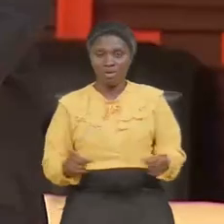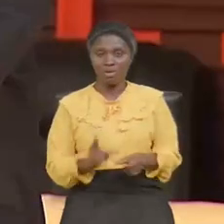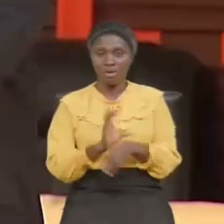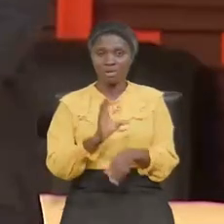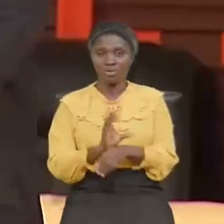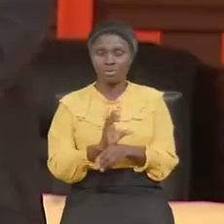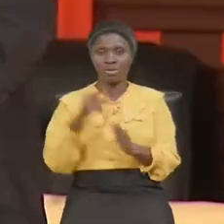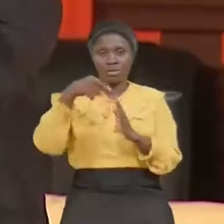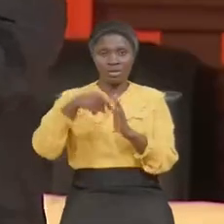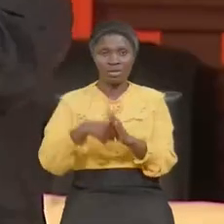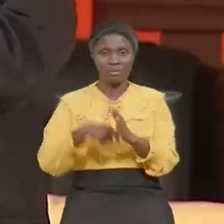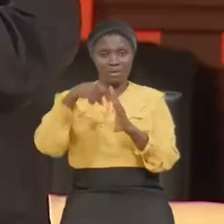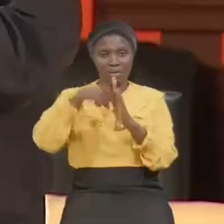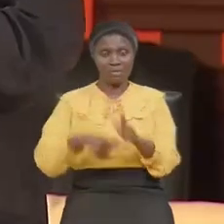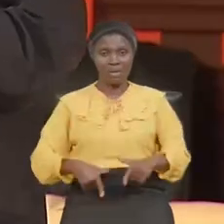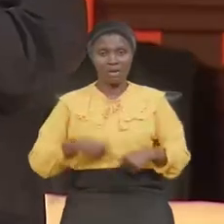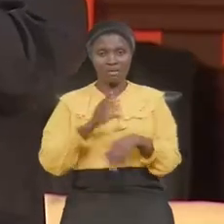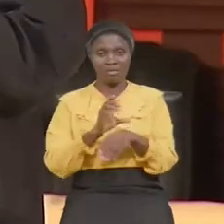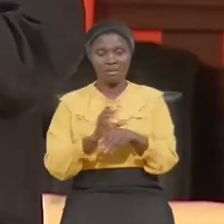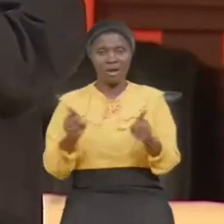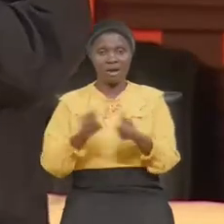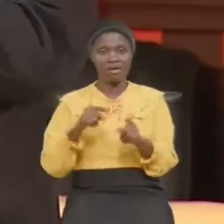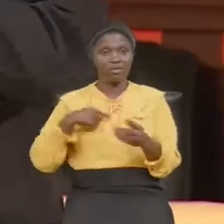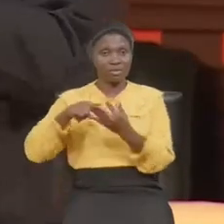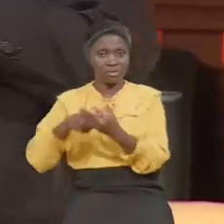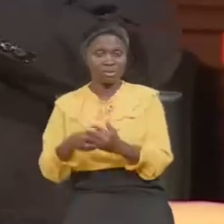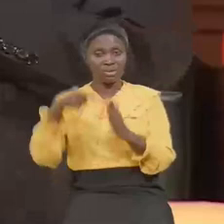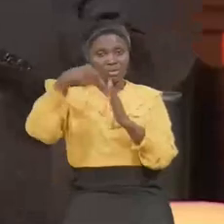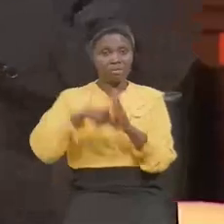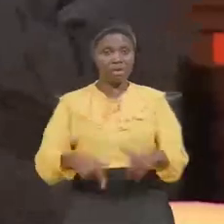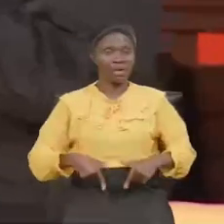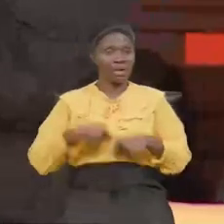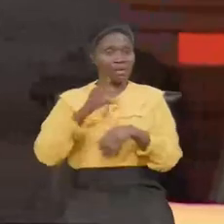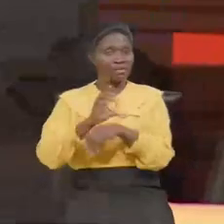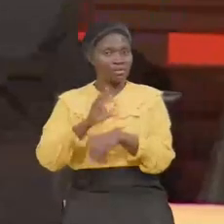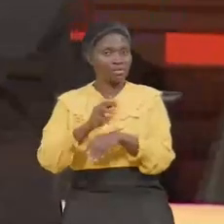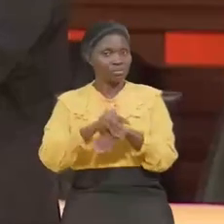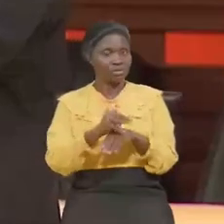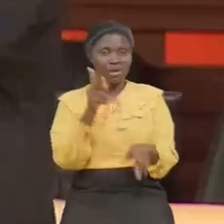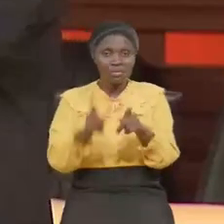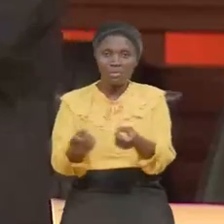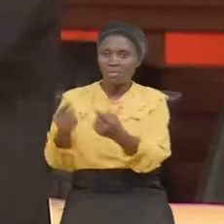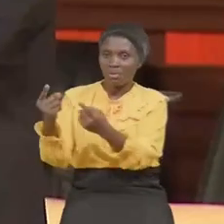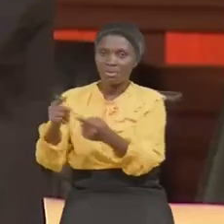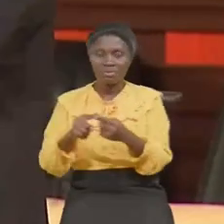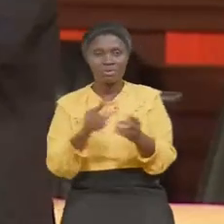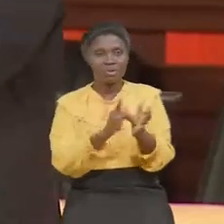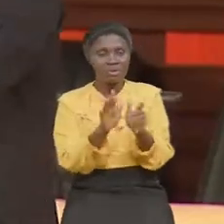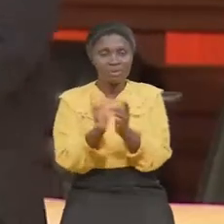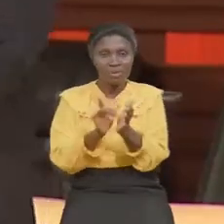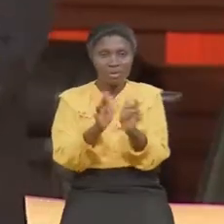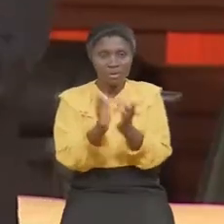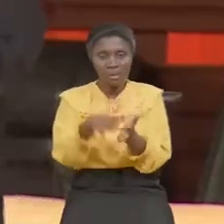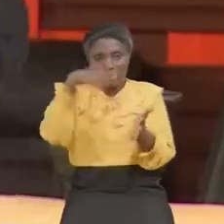commencé la vie chrétienne, le ministère de la vie chrétienne profonde. Les gens venaient à l'étude biblique. Ils écoutaient la parole de Dieu.